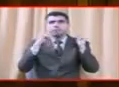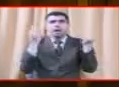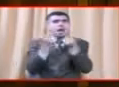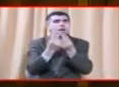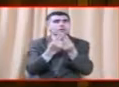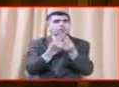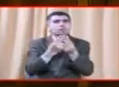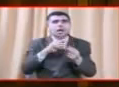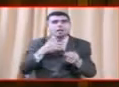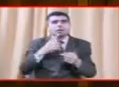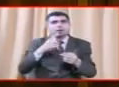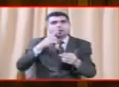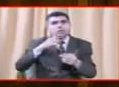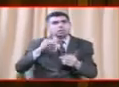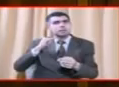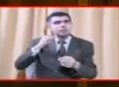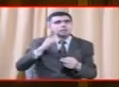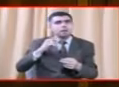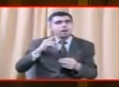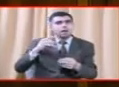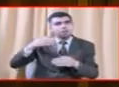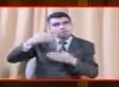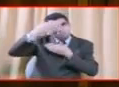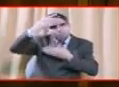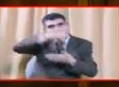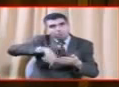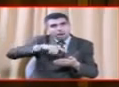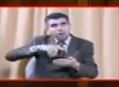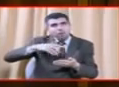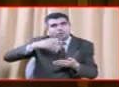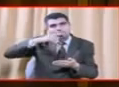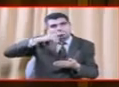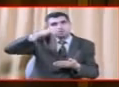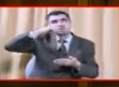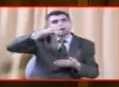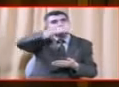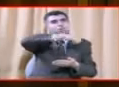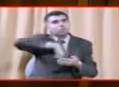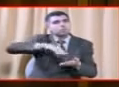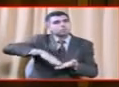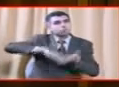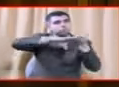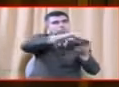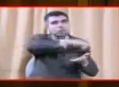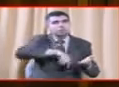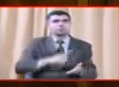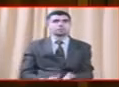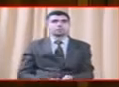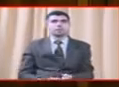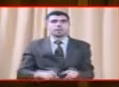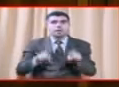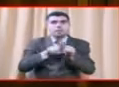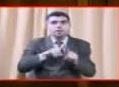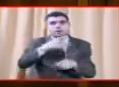السيادة لا نقاش فيها ولا تساهل فيها. احنا طلبنا من